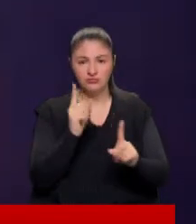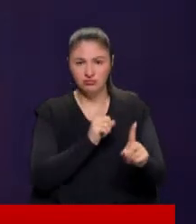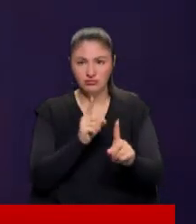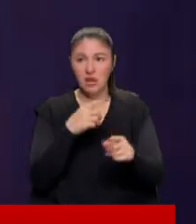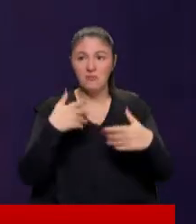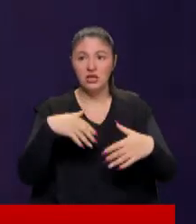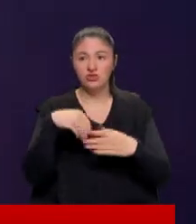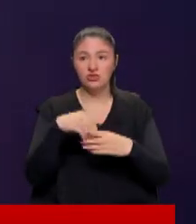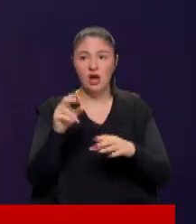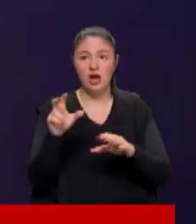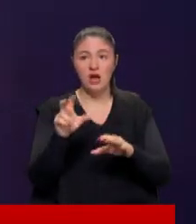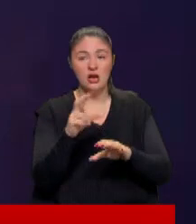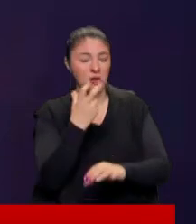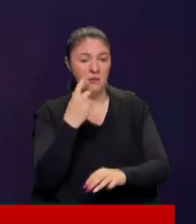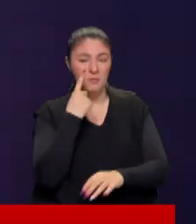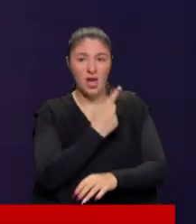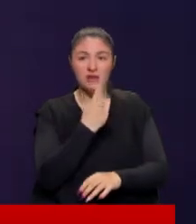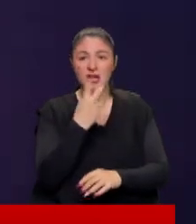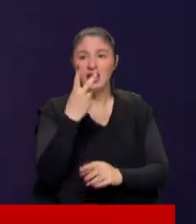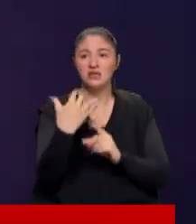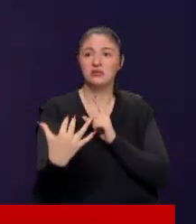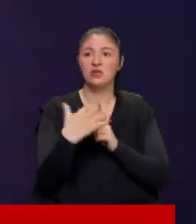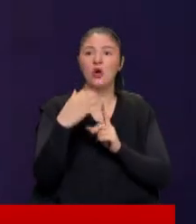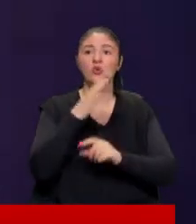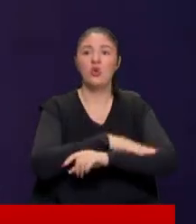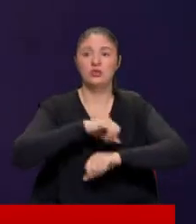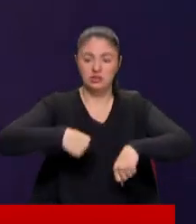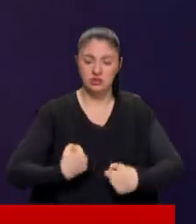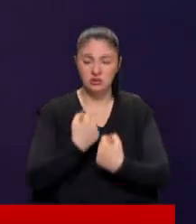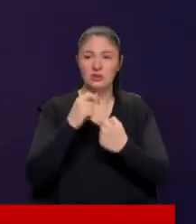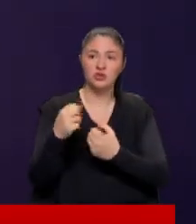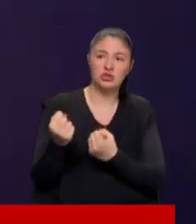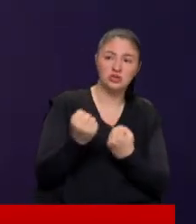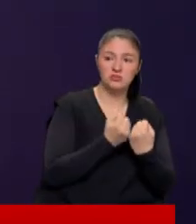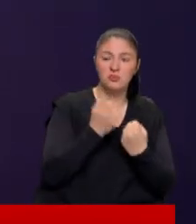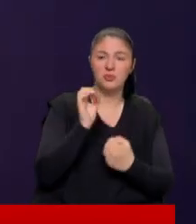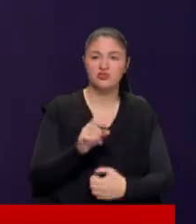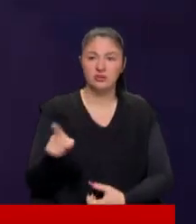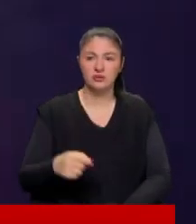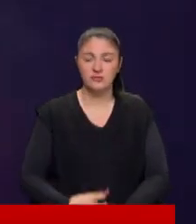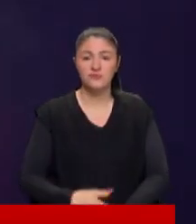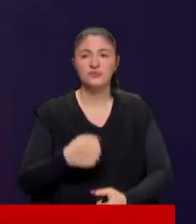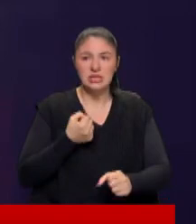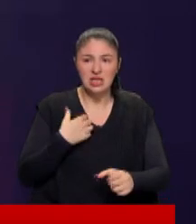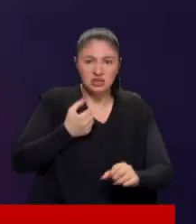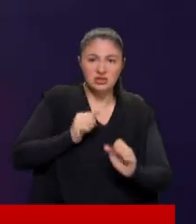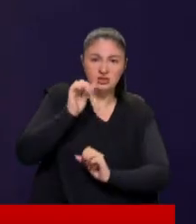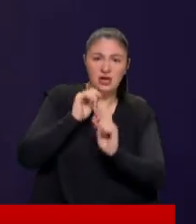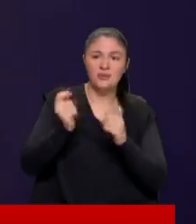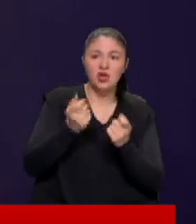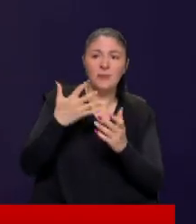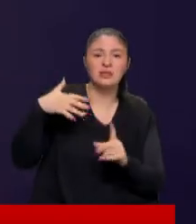Adam panik halinde arkasını döner dönmez iki saldırgan koluna girerek adamı sürüklemeye başladı. Direnmeye çalıştı